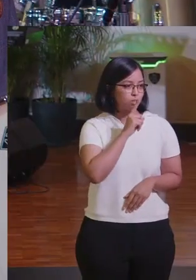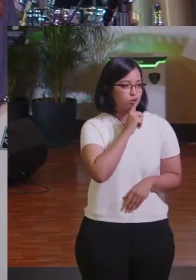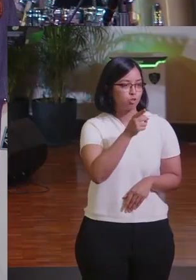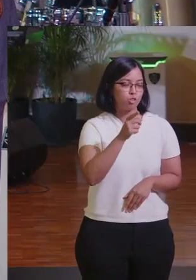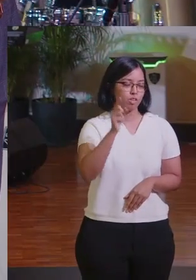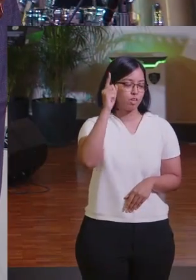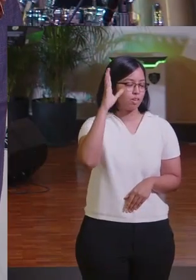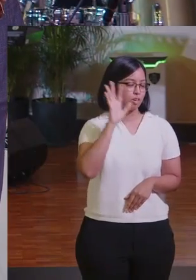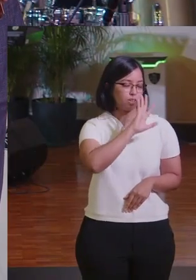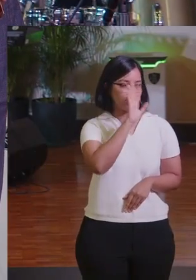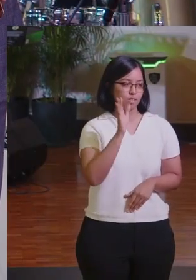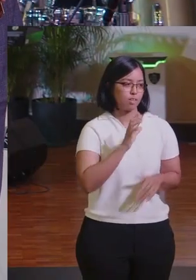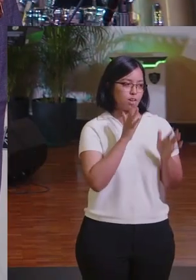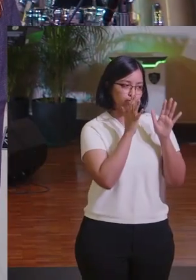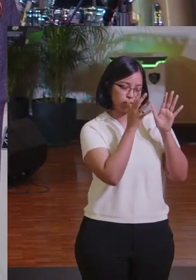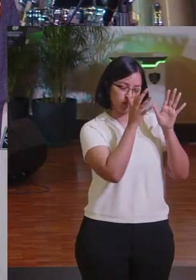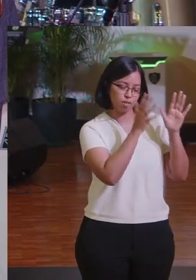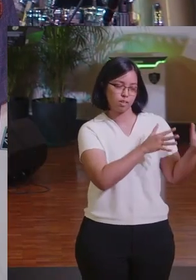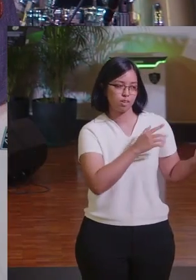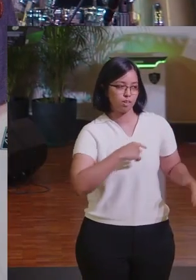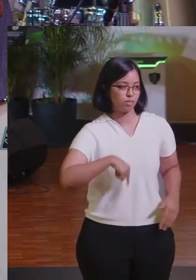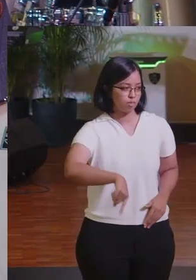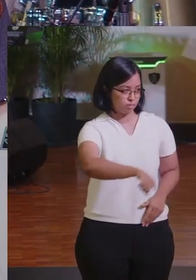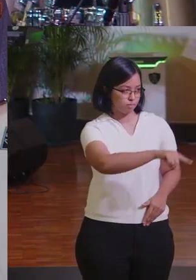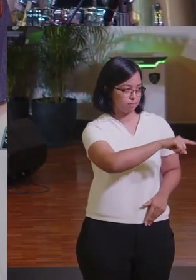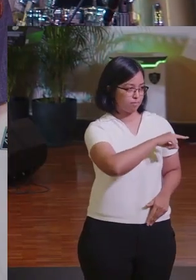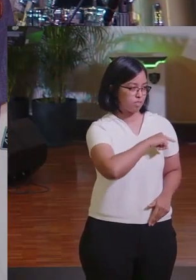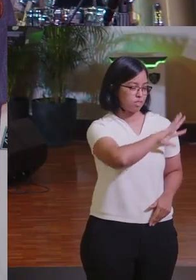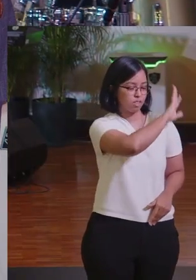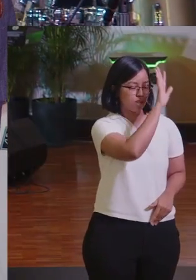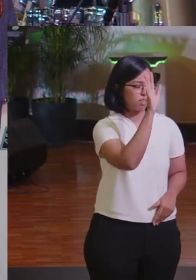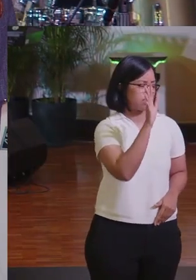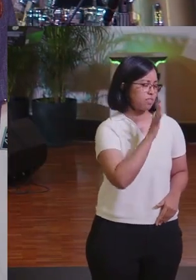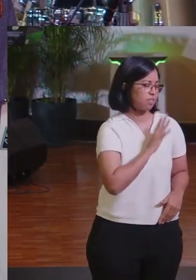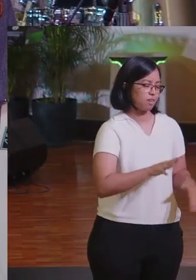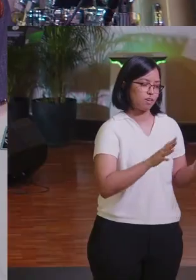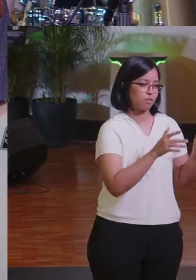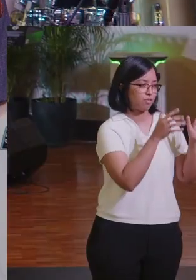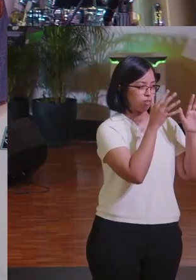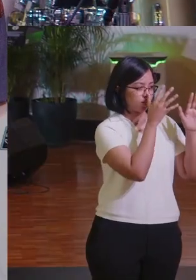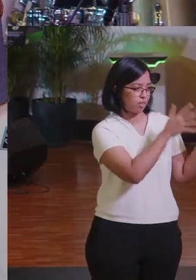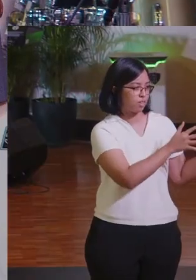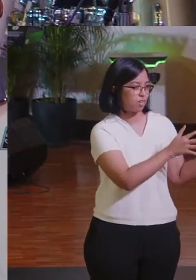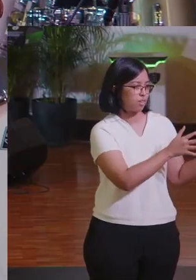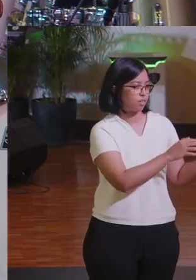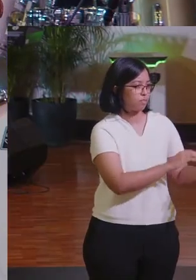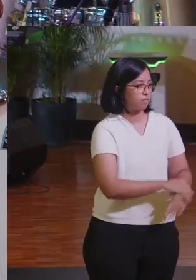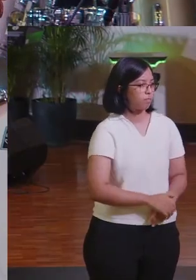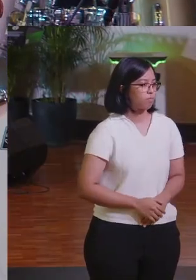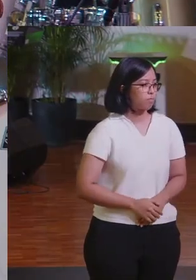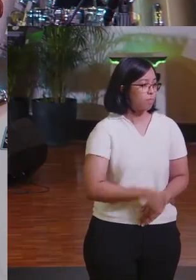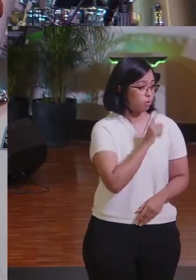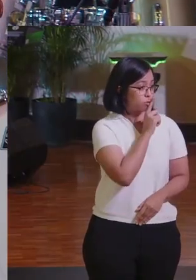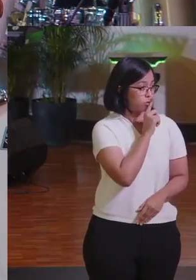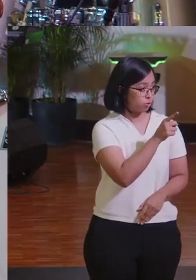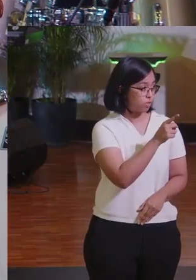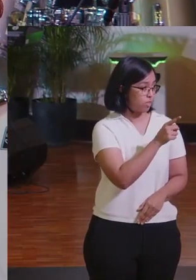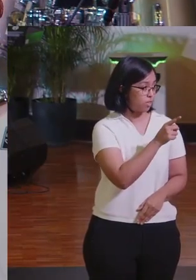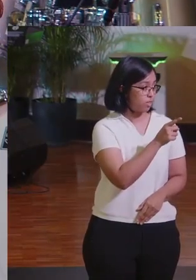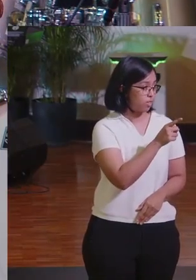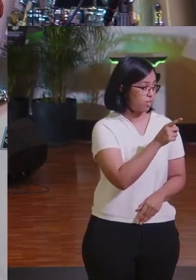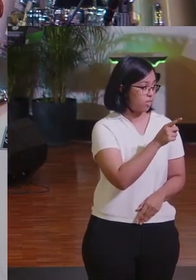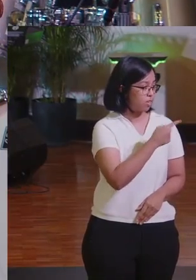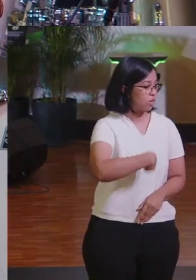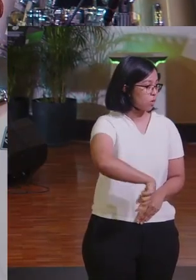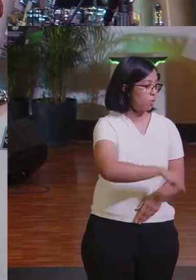tayo pababayaan. Hindi niya tayo iiwanan. At siguruhin po natin na tayo po ay